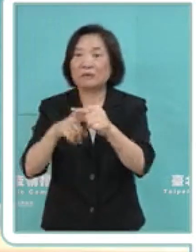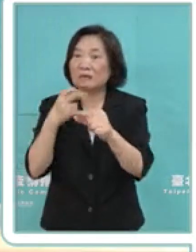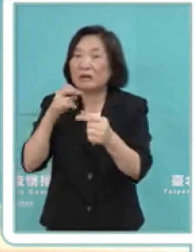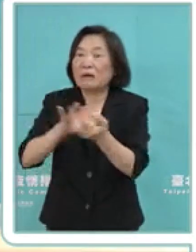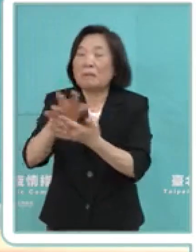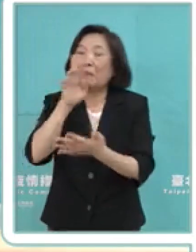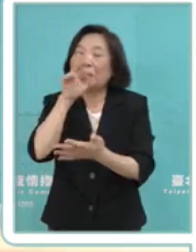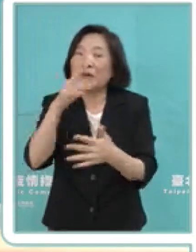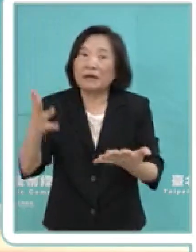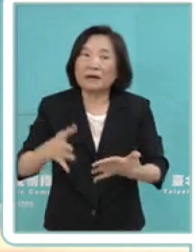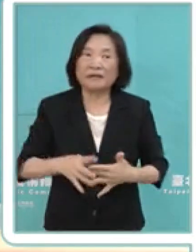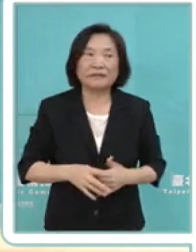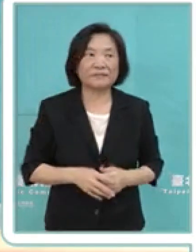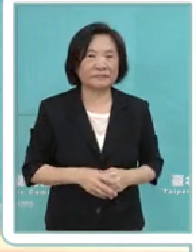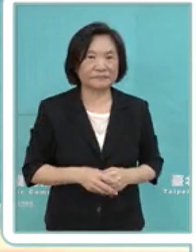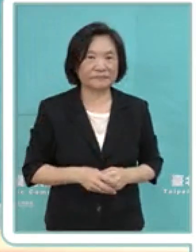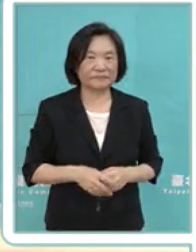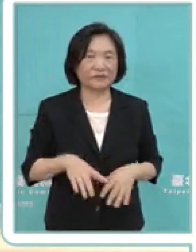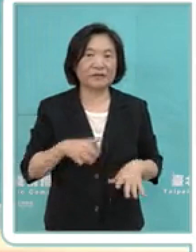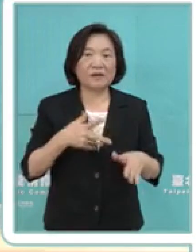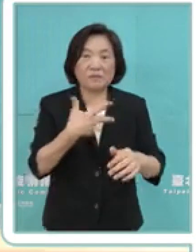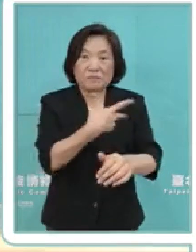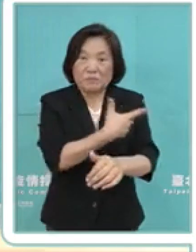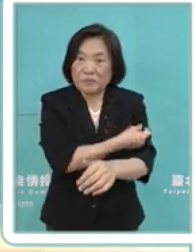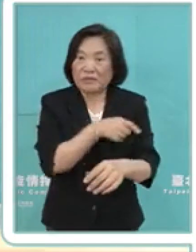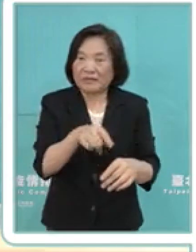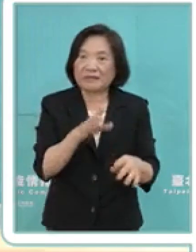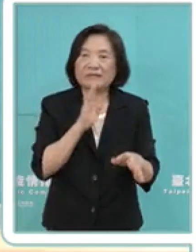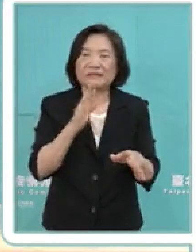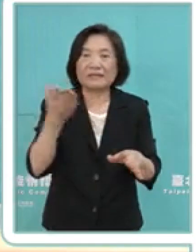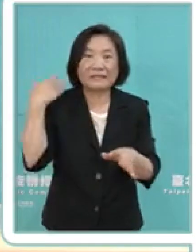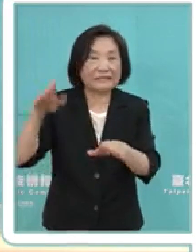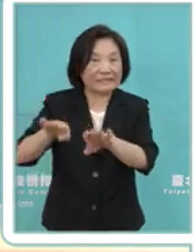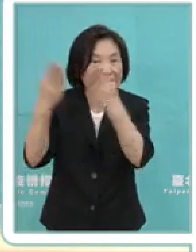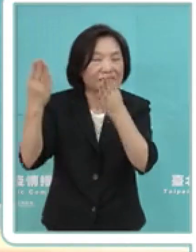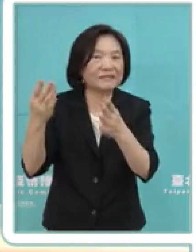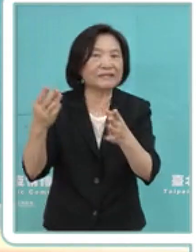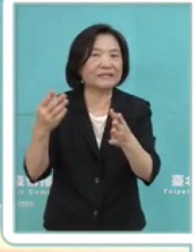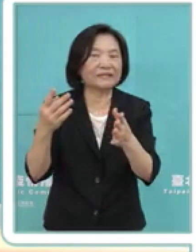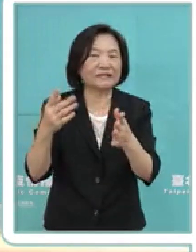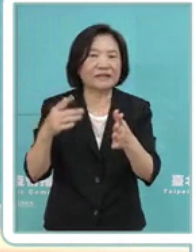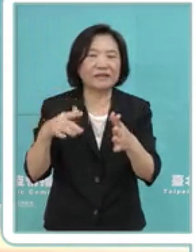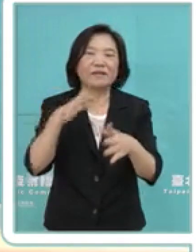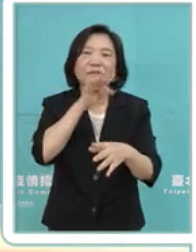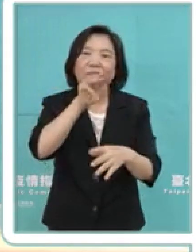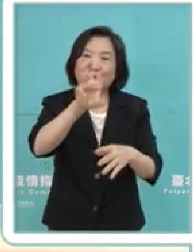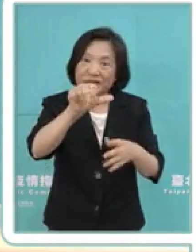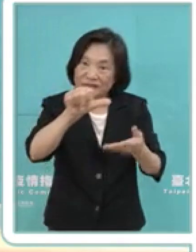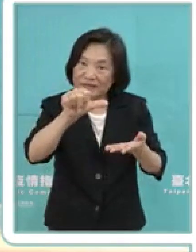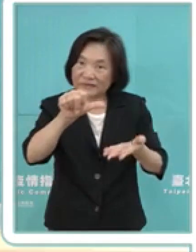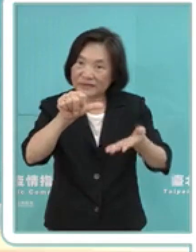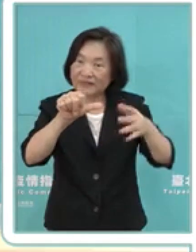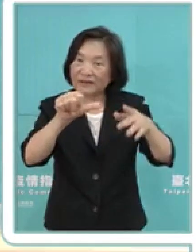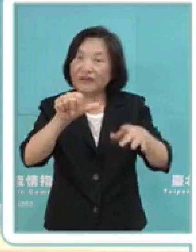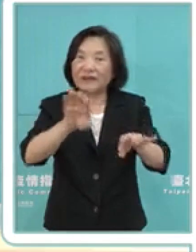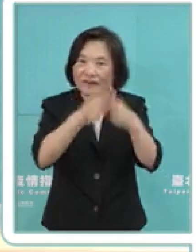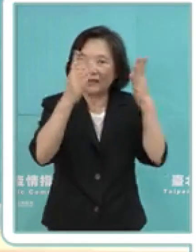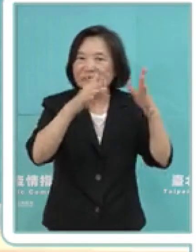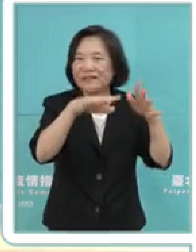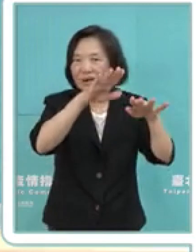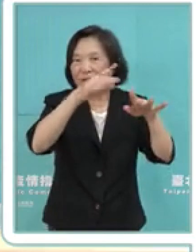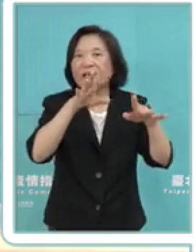呢？ 疫苗的接种哈，从一开始我们从85岁这样的长者一路打下